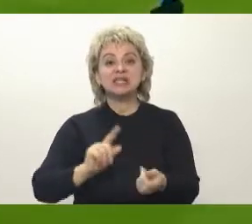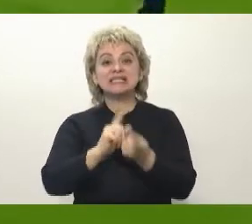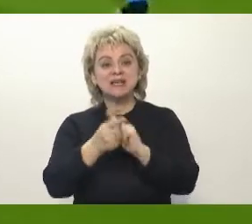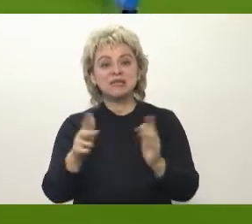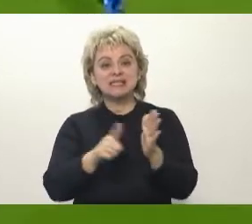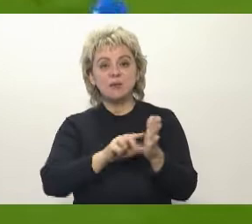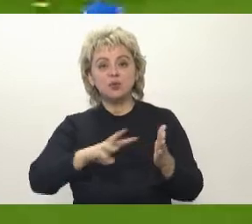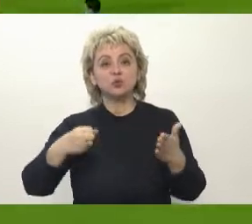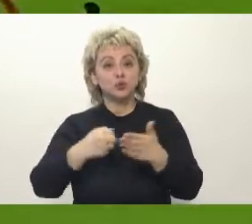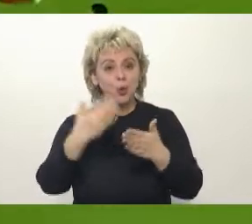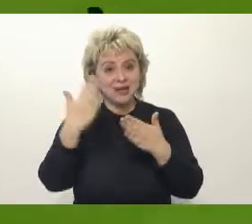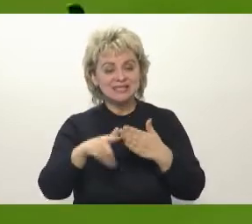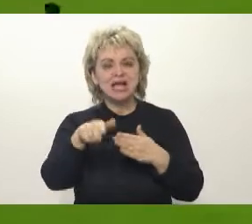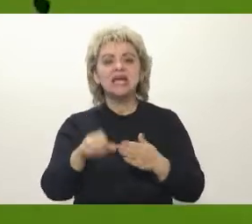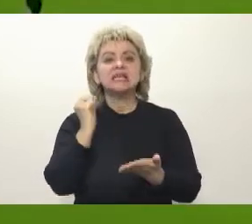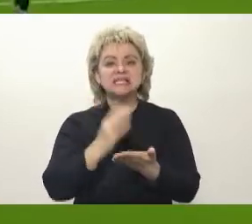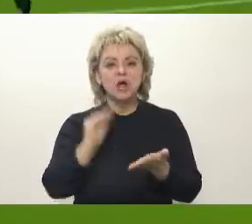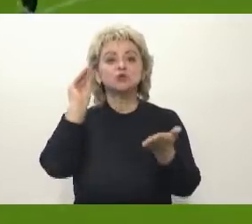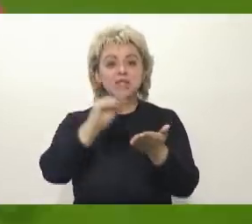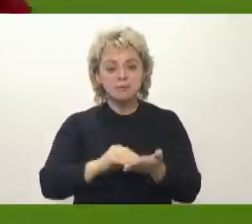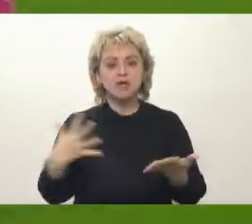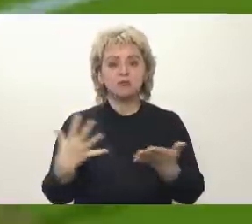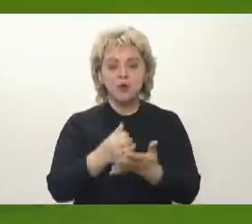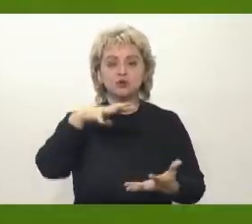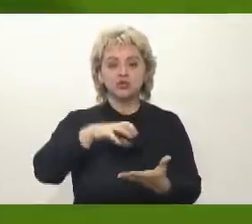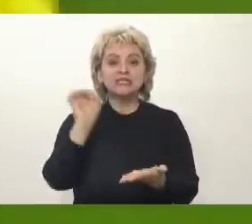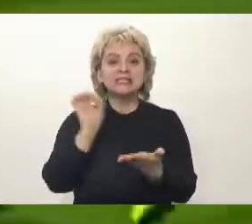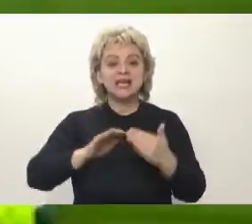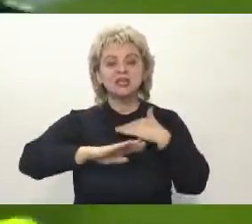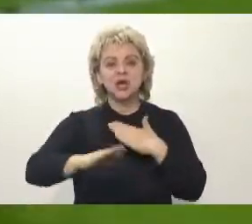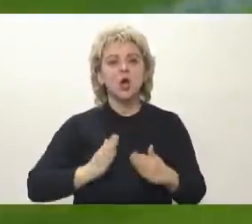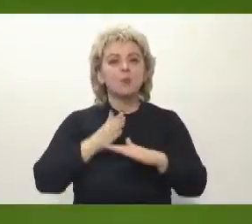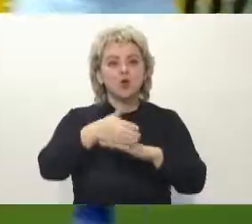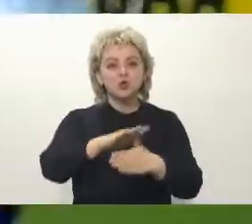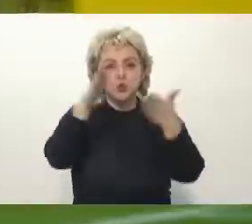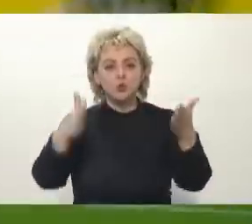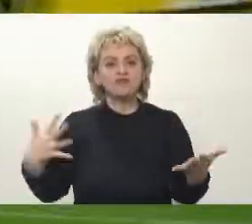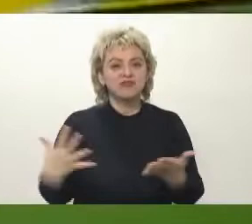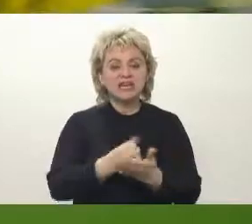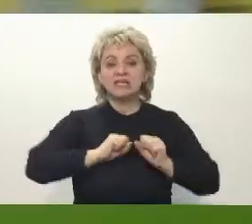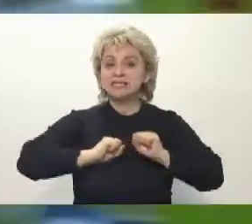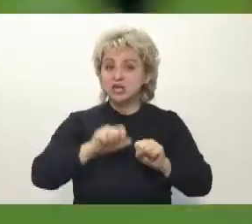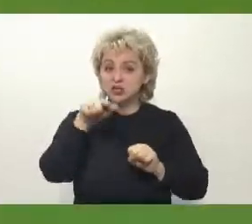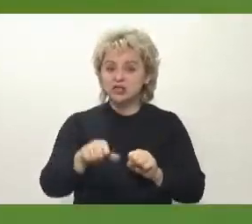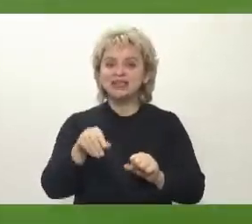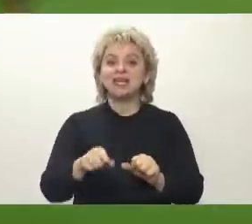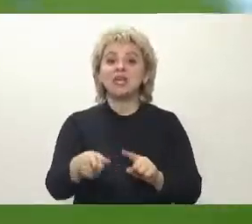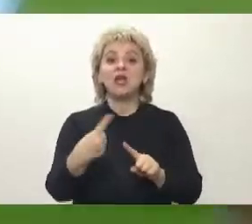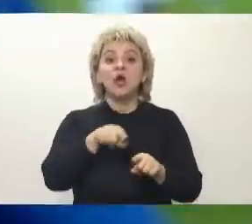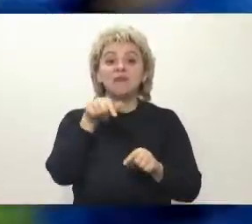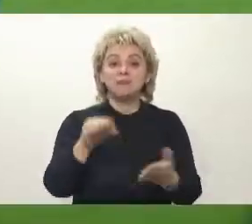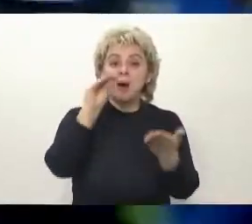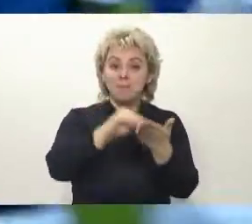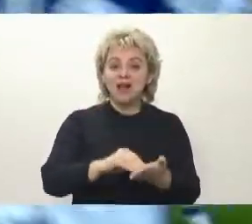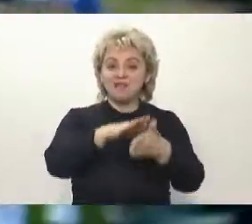7 минут до финального свистка и буквально сразу забил. Получил мяч в центре поля, прошел к воротам, обыграв защитника и буквально